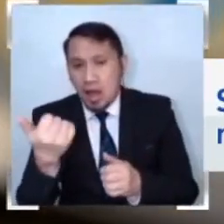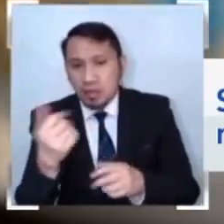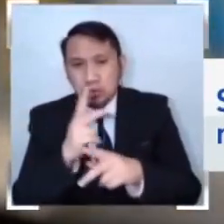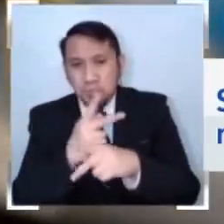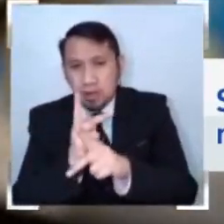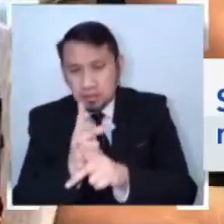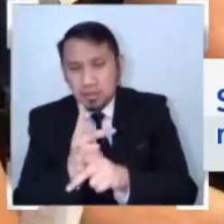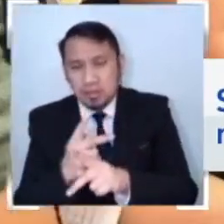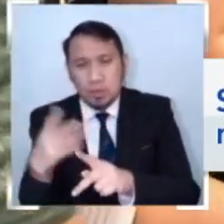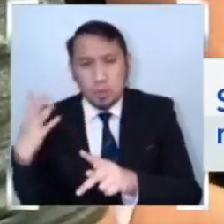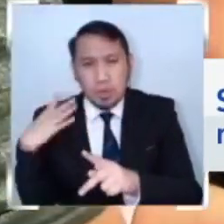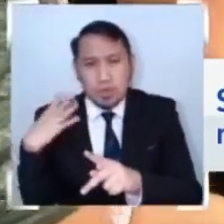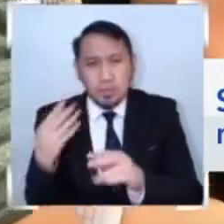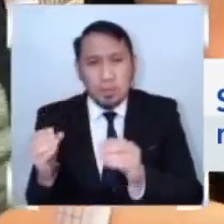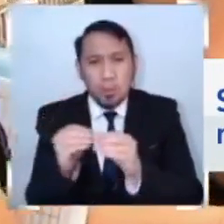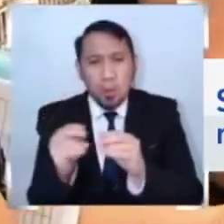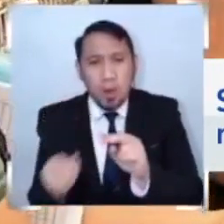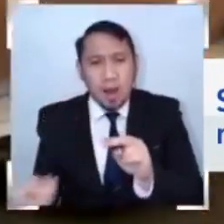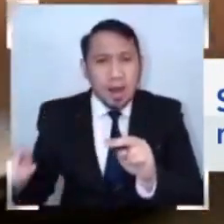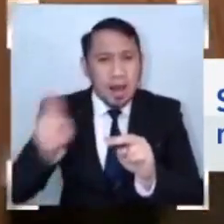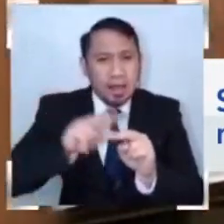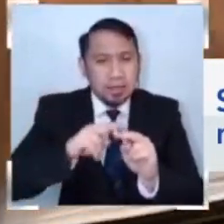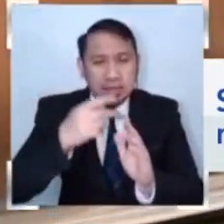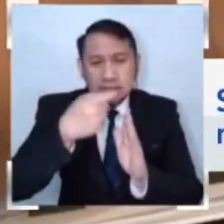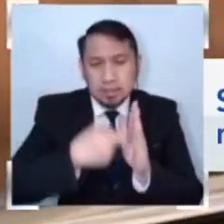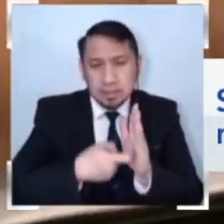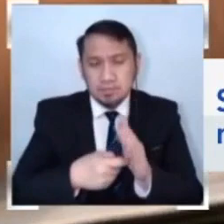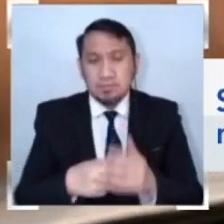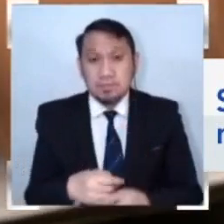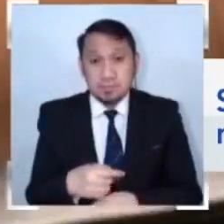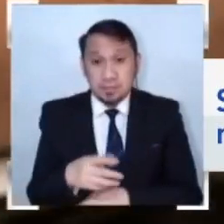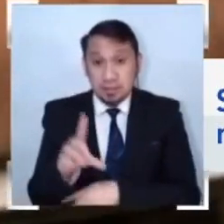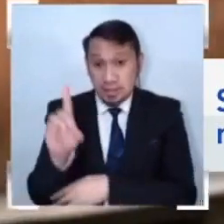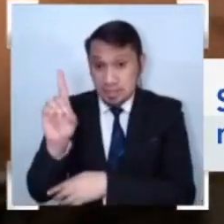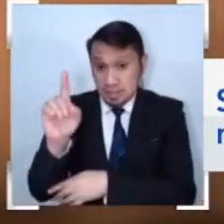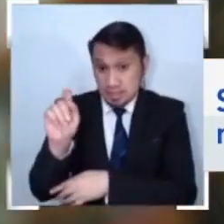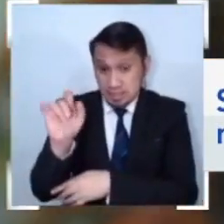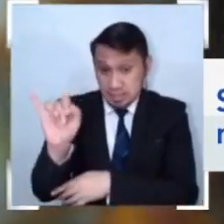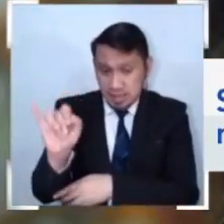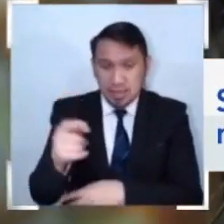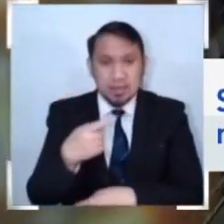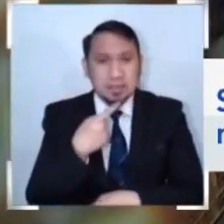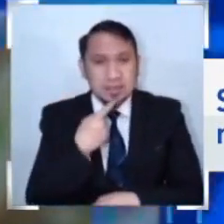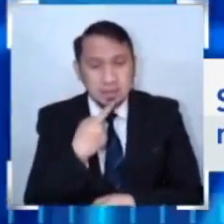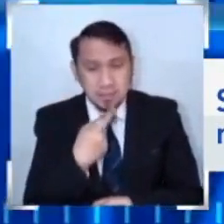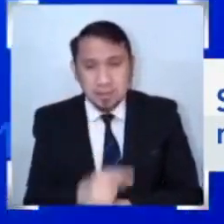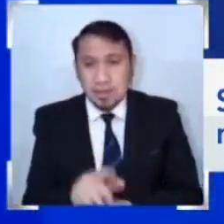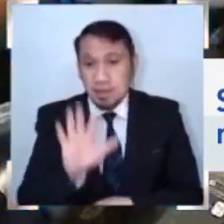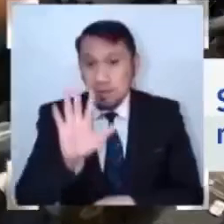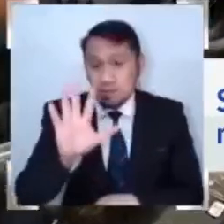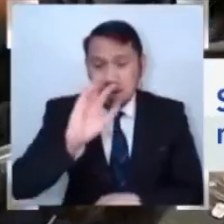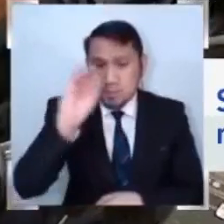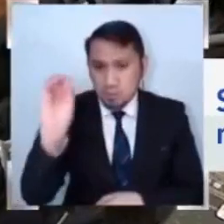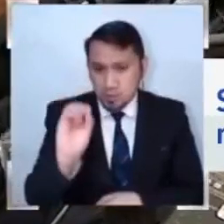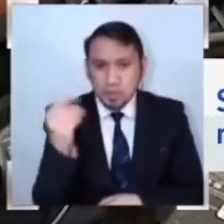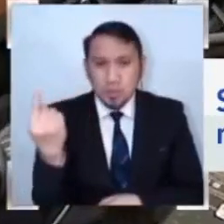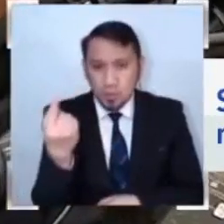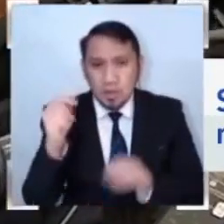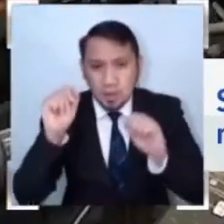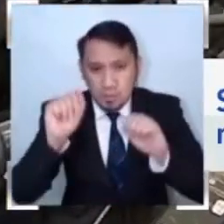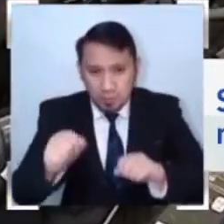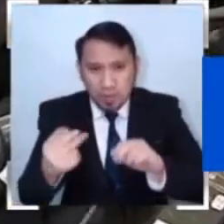ng DTI? Sabi naman ng DTI, kung pagbibigyan man, hanggang 5% lang daw ang taas presyo. Habang hindi po